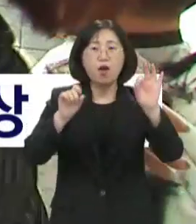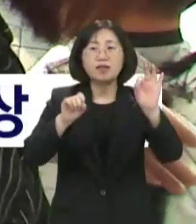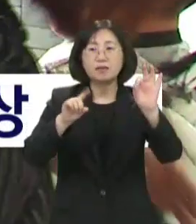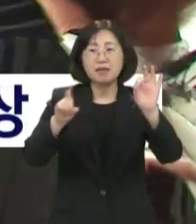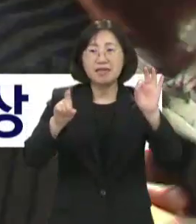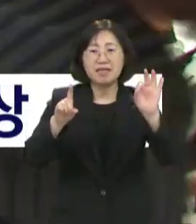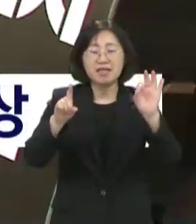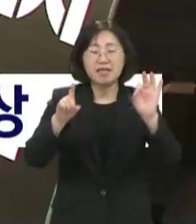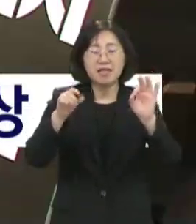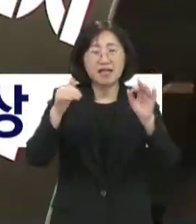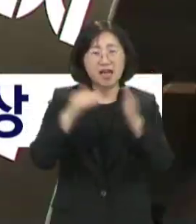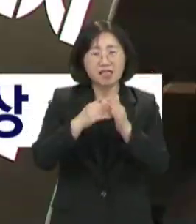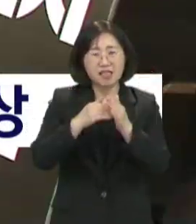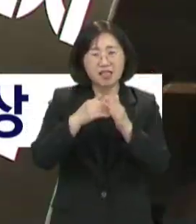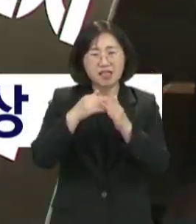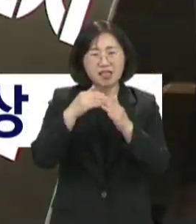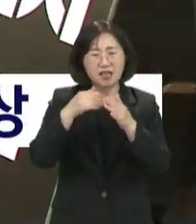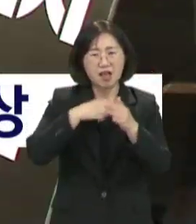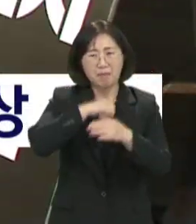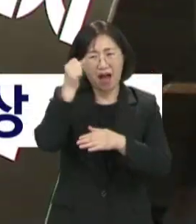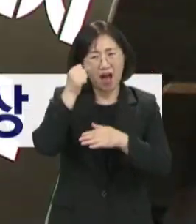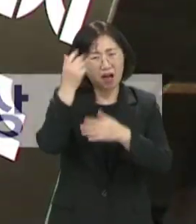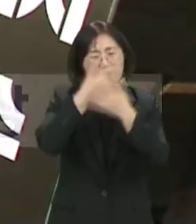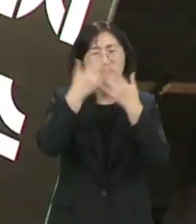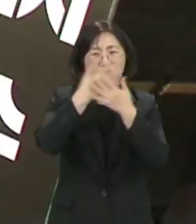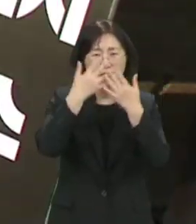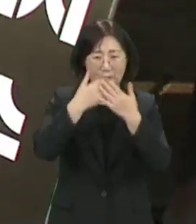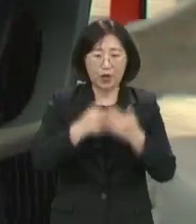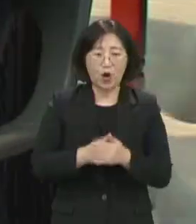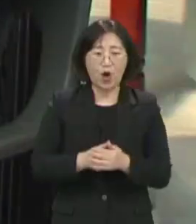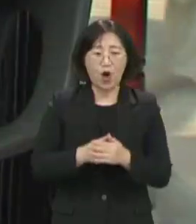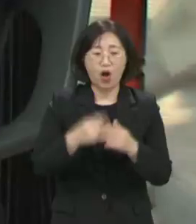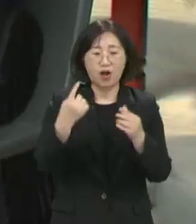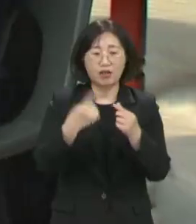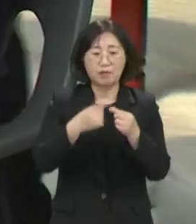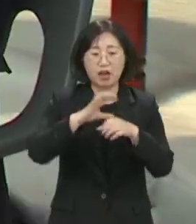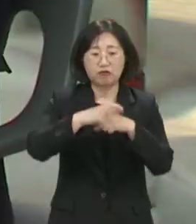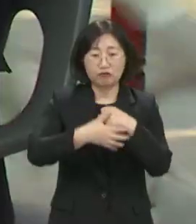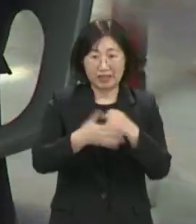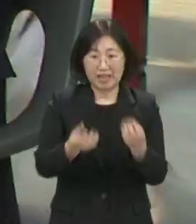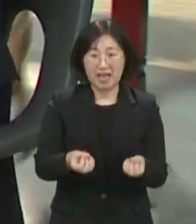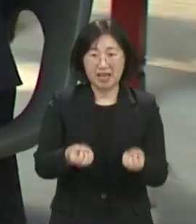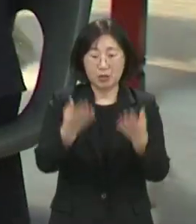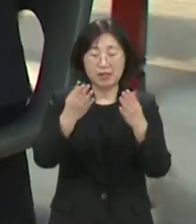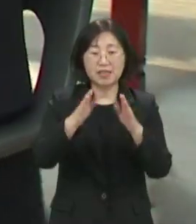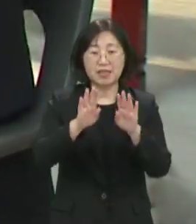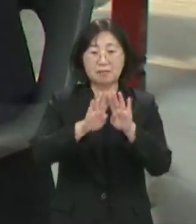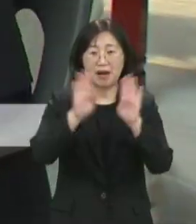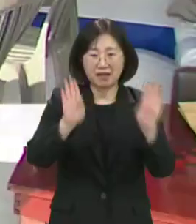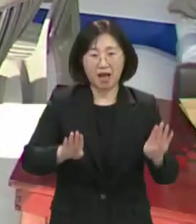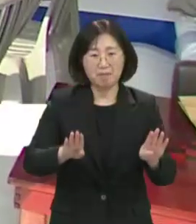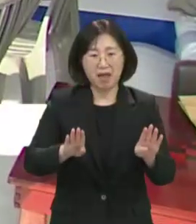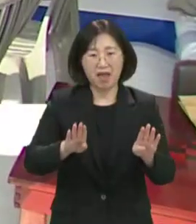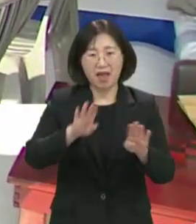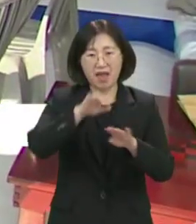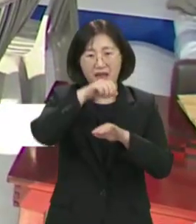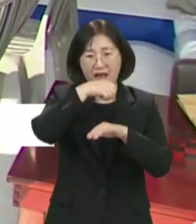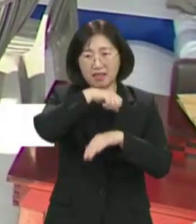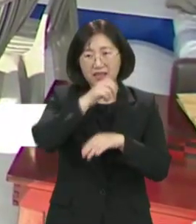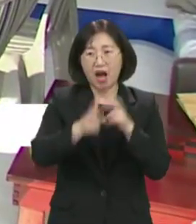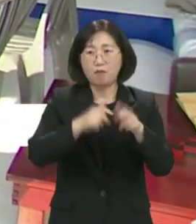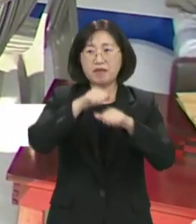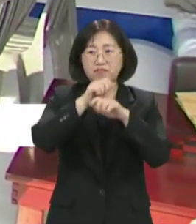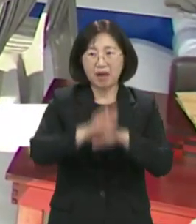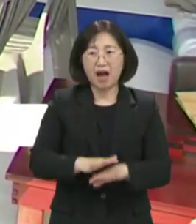불투명해지며 세종시 첫 번째 국제 행사인 국제 정원도시 박람회가 무산될 가능성이 높아지고 있습니다. 이에 따라